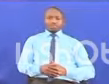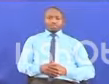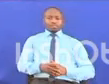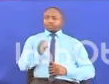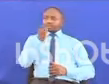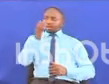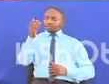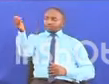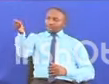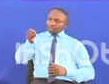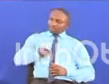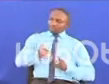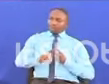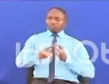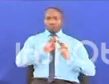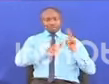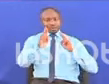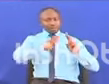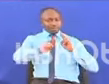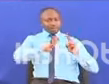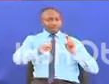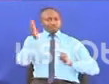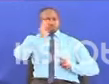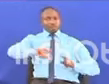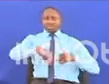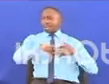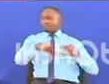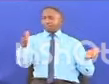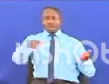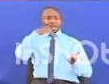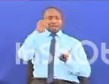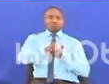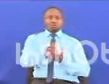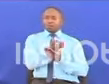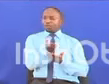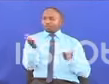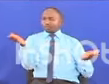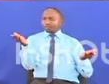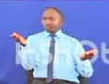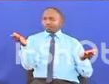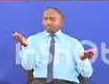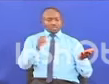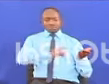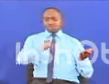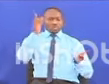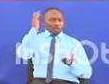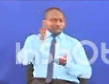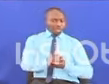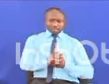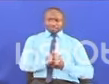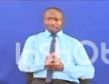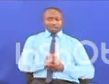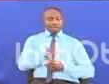tunaletewa taarifa hizi hapa, tunazijadili, tukimaliza hakuna hatua yoyote inayochukuliwa. Hatujitendei haki, na mnavyofanya